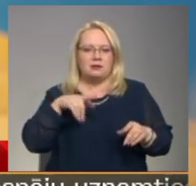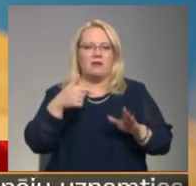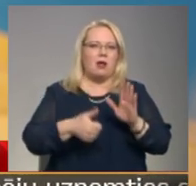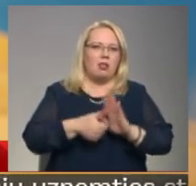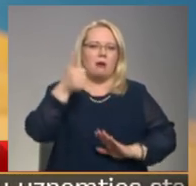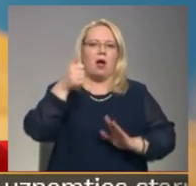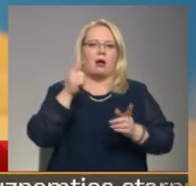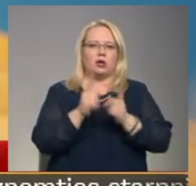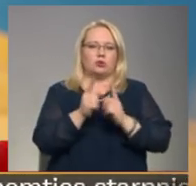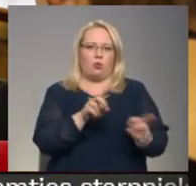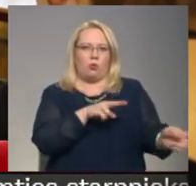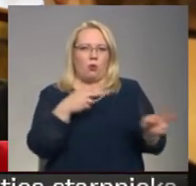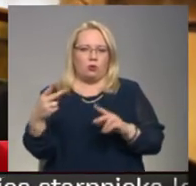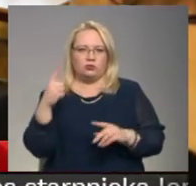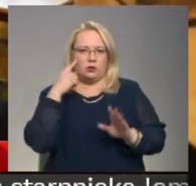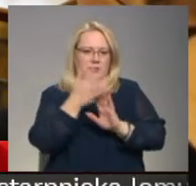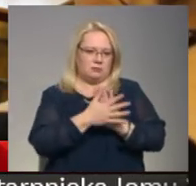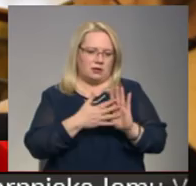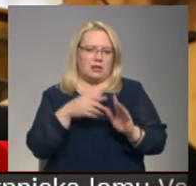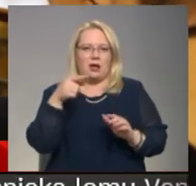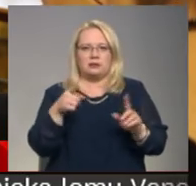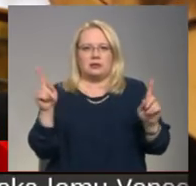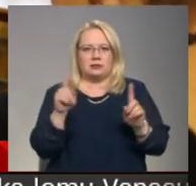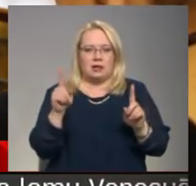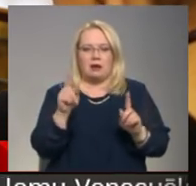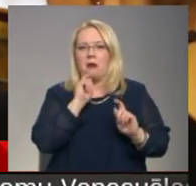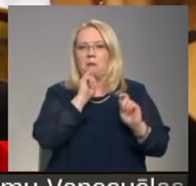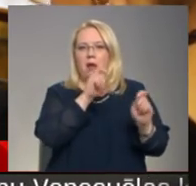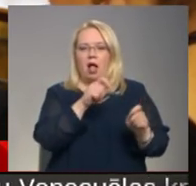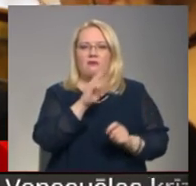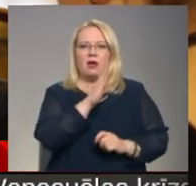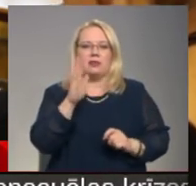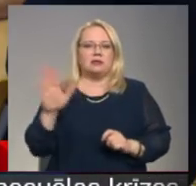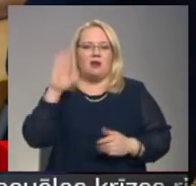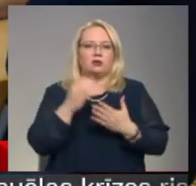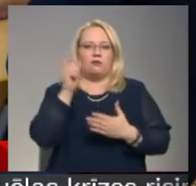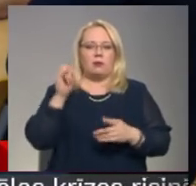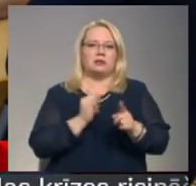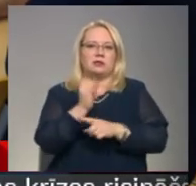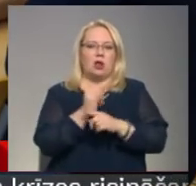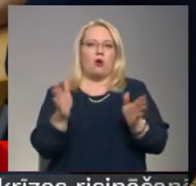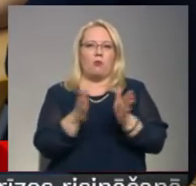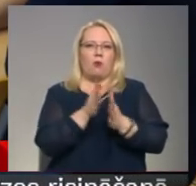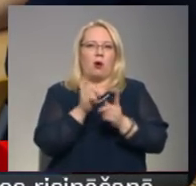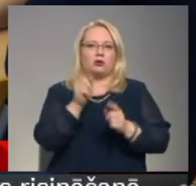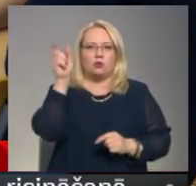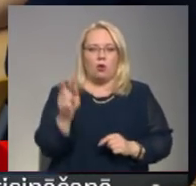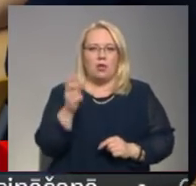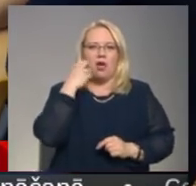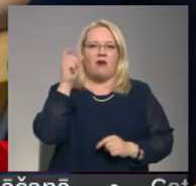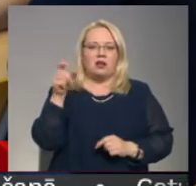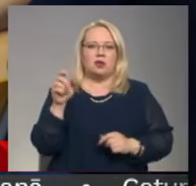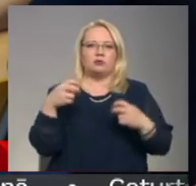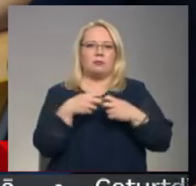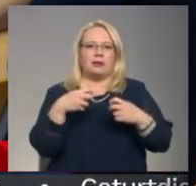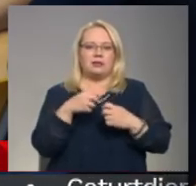labākā tulkojuma un izpratnes, kas tas tāds ir. Balva katras valsts uzvarētājiem ir ceļojums kopā ar savu skolotājiem vecāku uz Briseli, kur